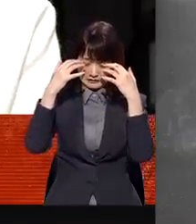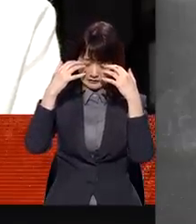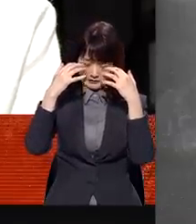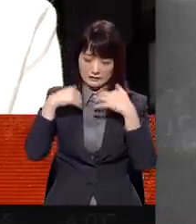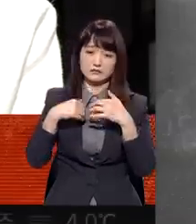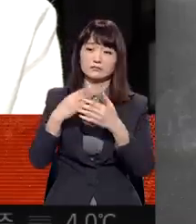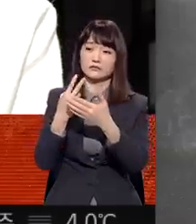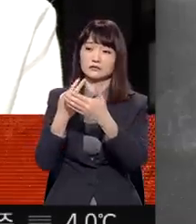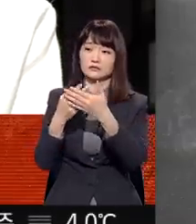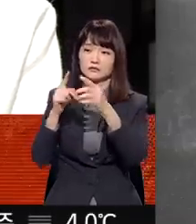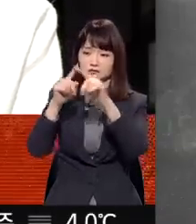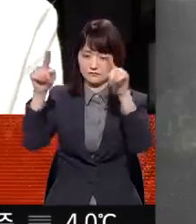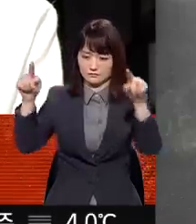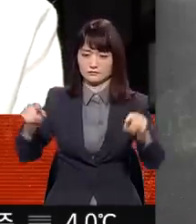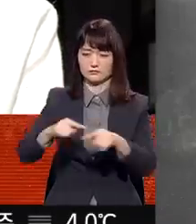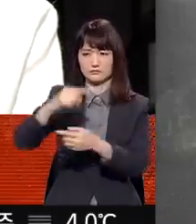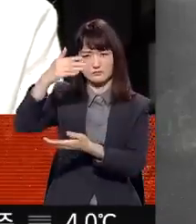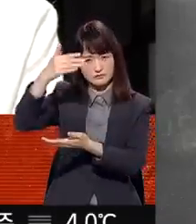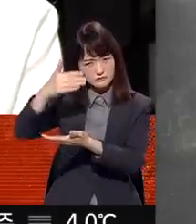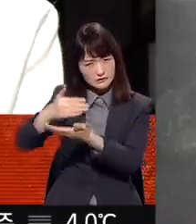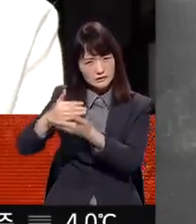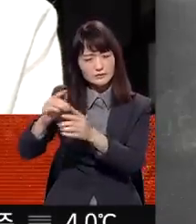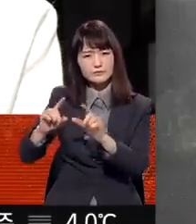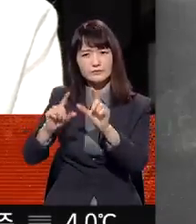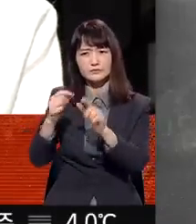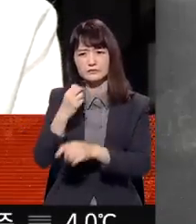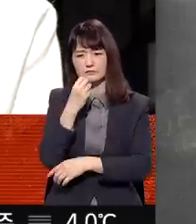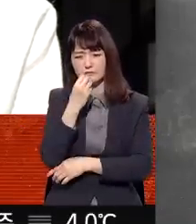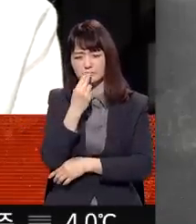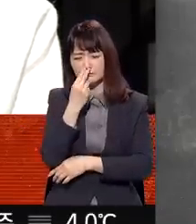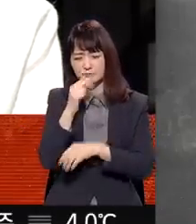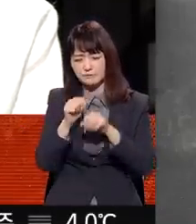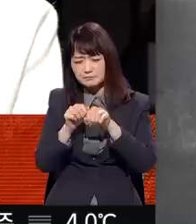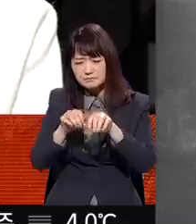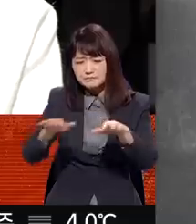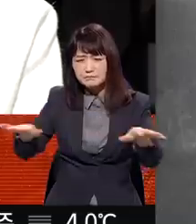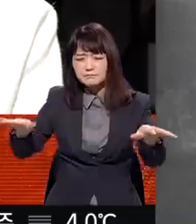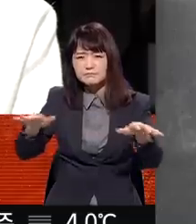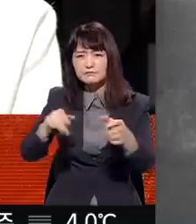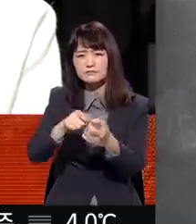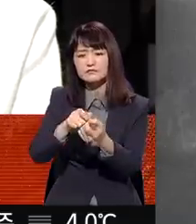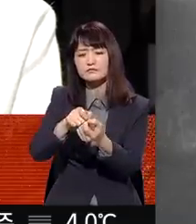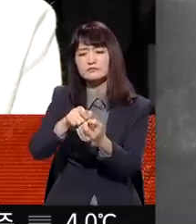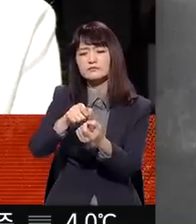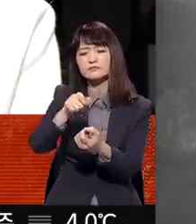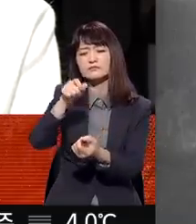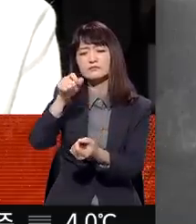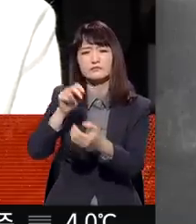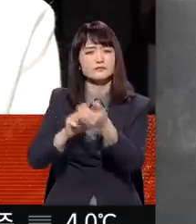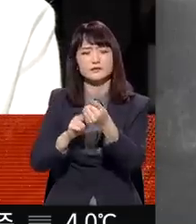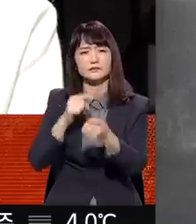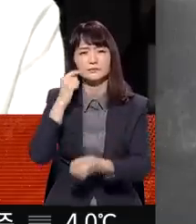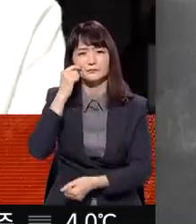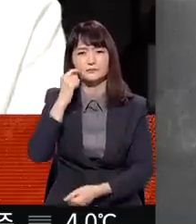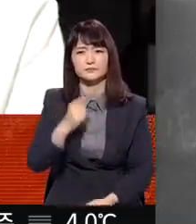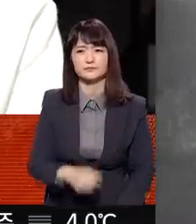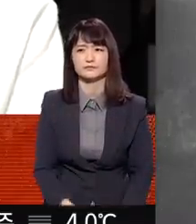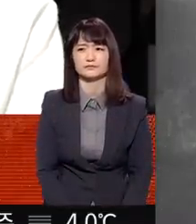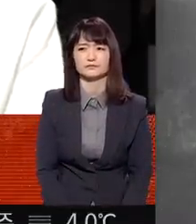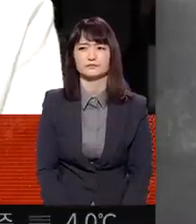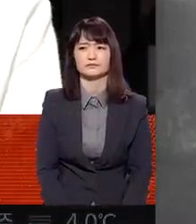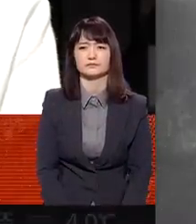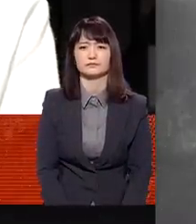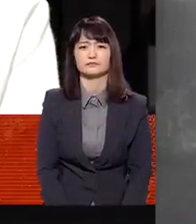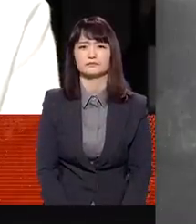같은 걸 닫고 살지 않았을까. 만약에 이게 그냥 냄새가 퍼졌더라면 이렇게 오랫동안 감출 수가 없거든요. 그렇죠. 네.